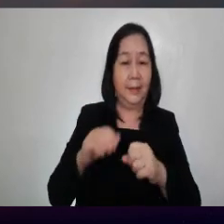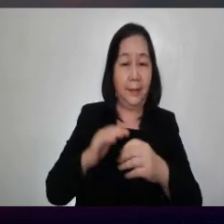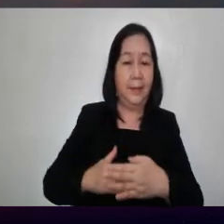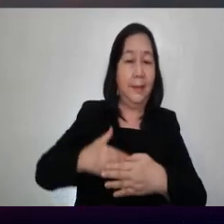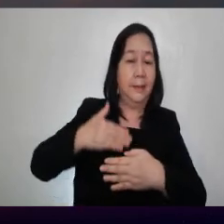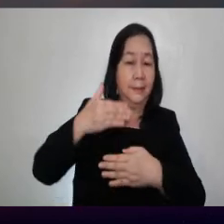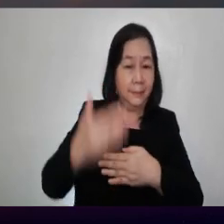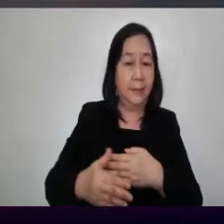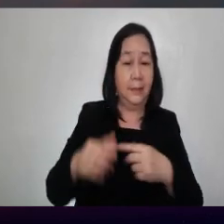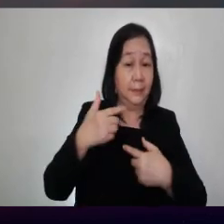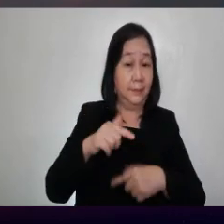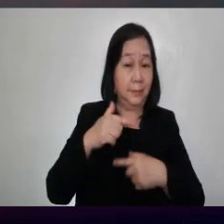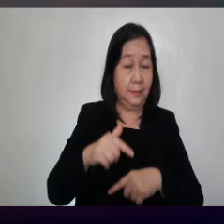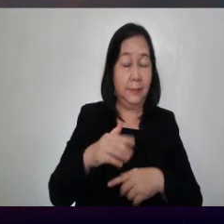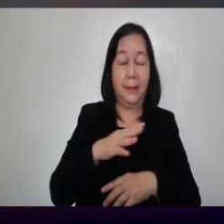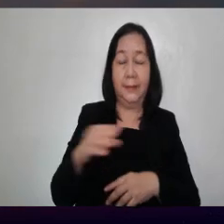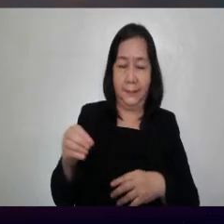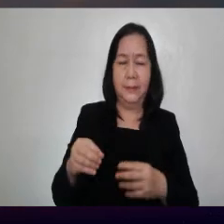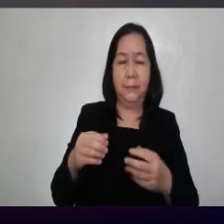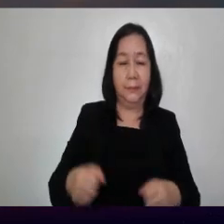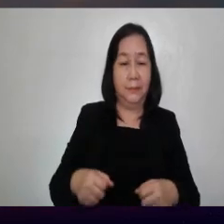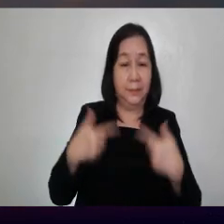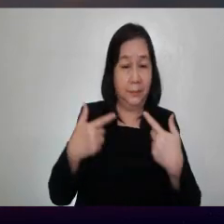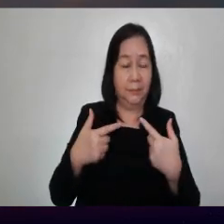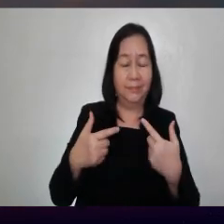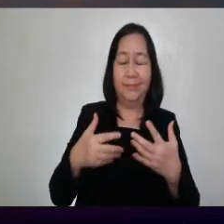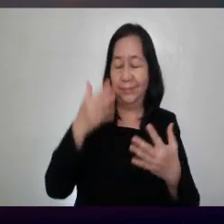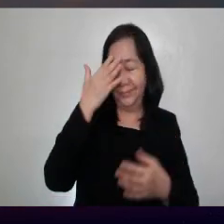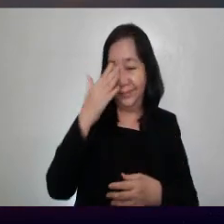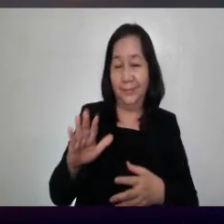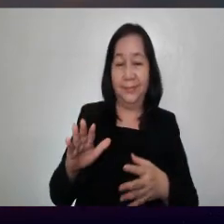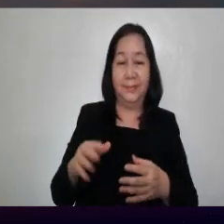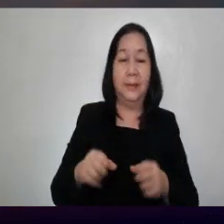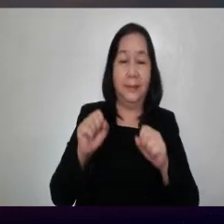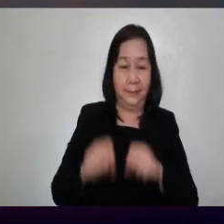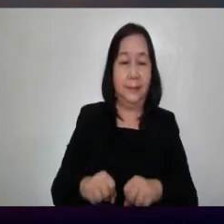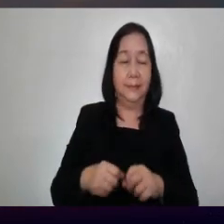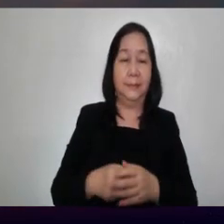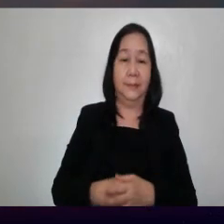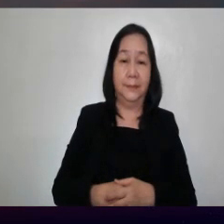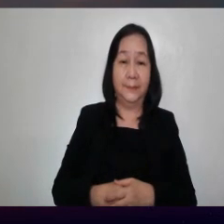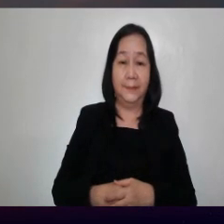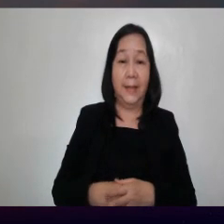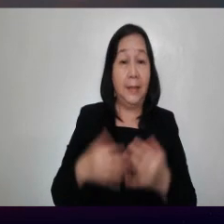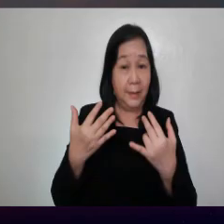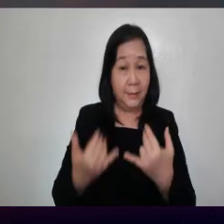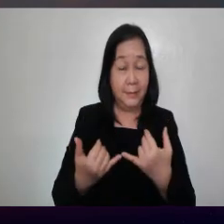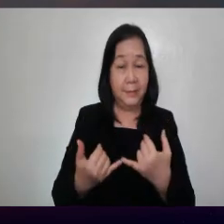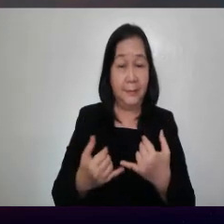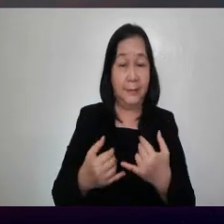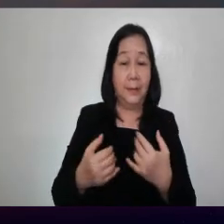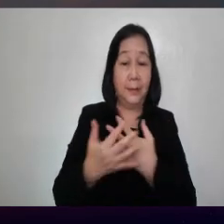ating mga limitasyon at mamuhay sa paraang hindi natin akalaing posible.